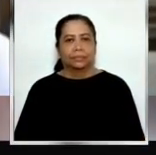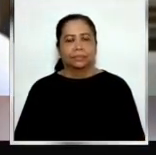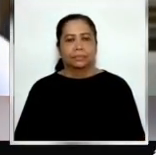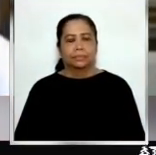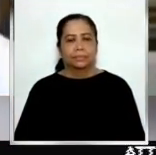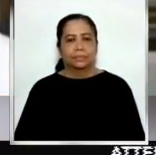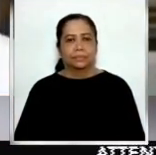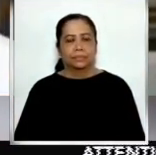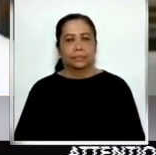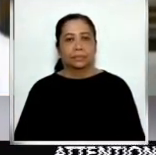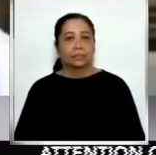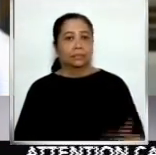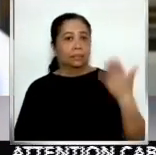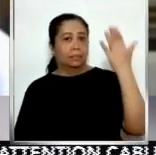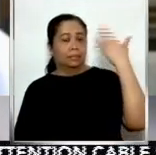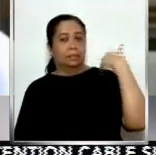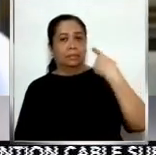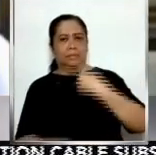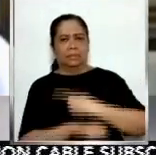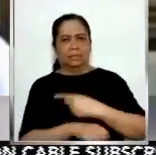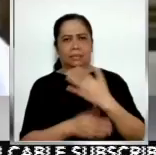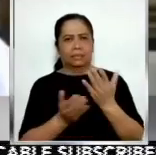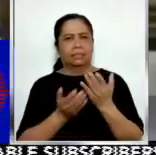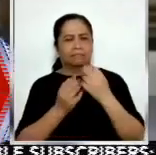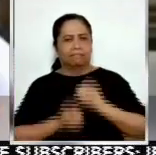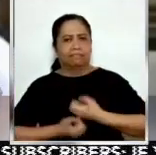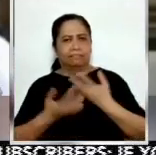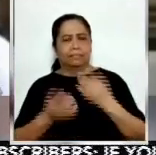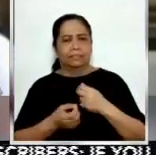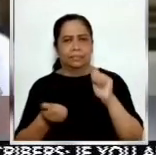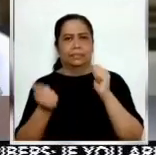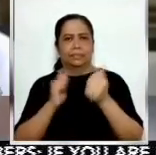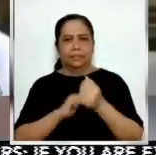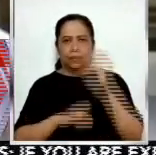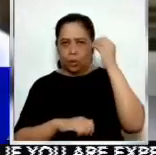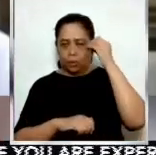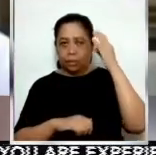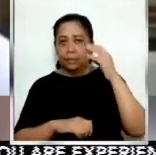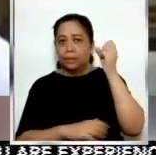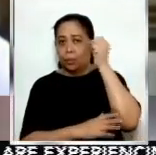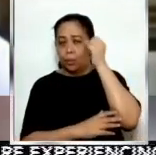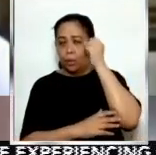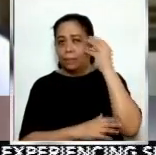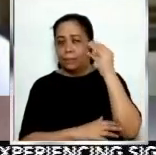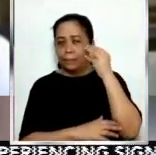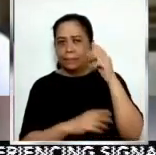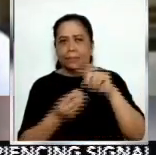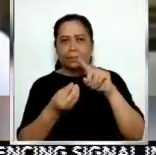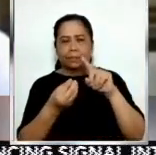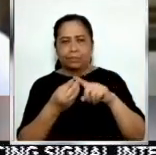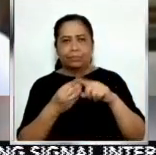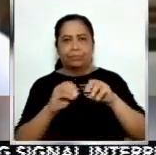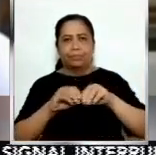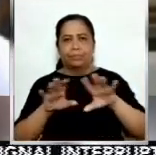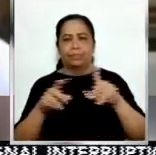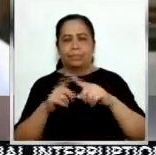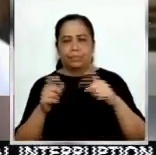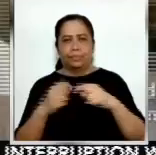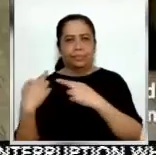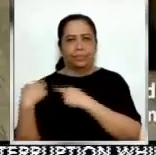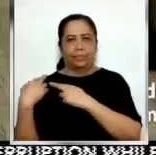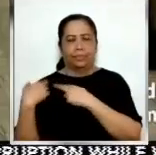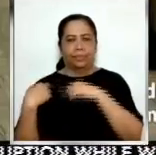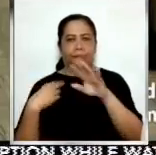Nito mga nakaraang araw, may mga inihayag na pagbabago si Ombudsman Samuel Martires patungkol sa pagpapatupad ng tungkulin ng kanyang